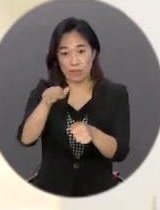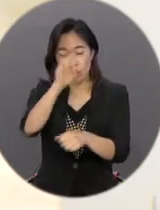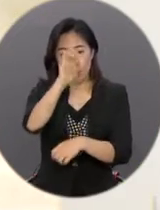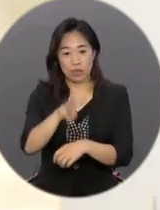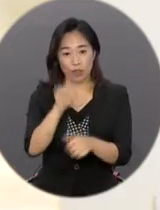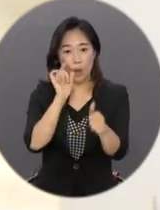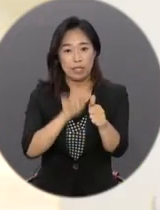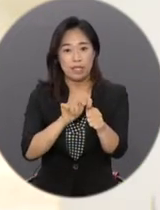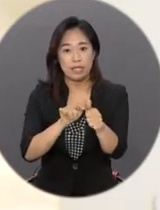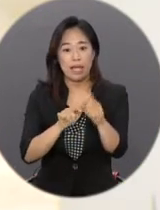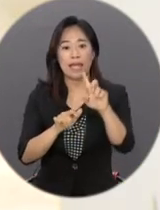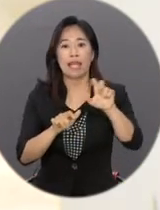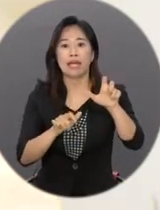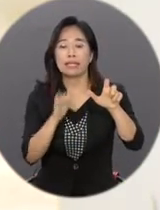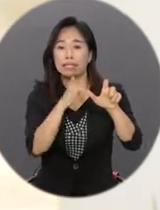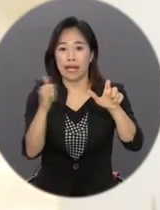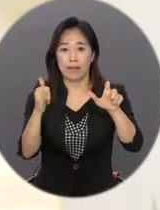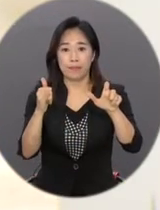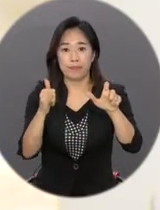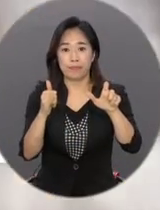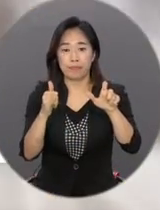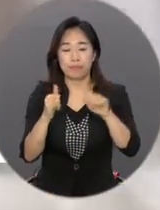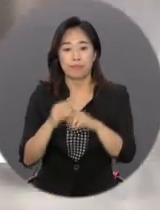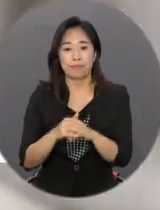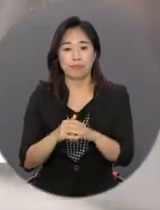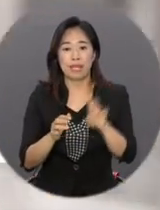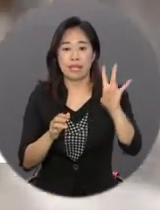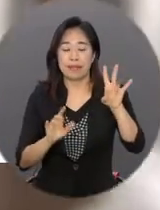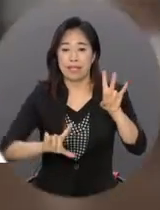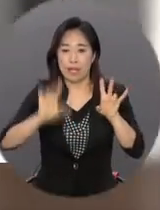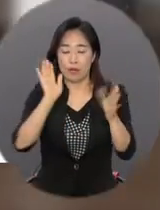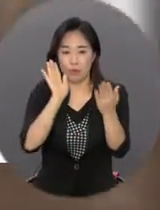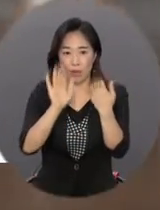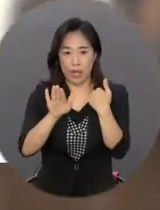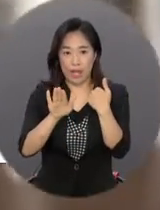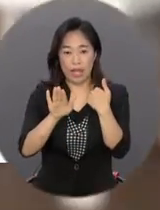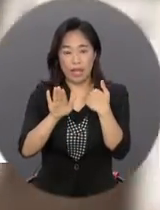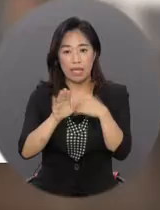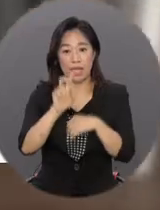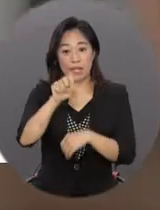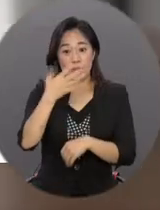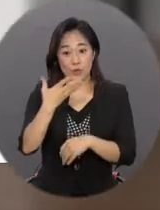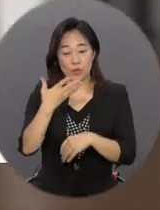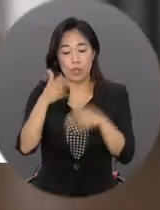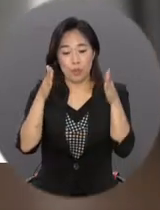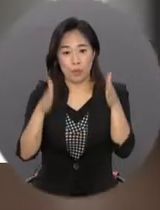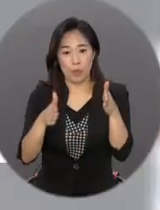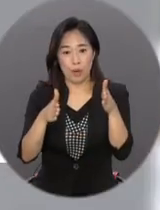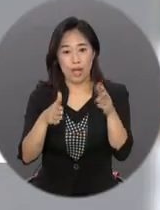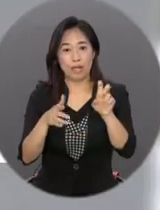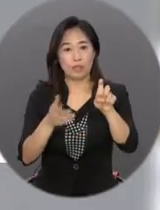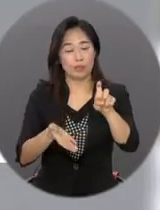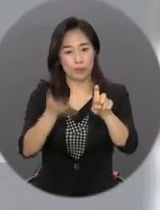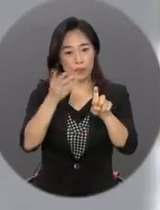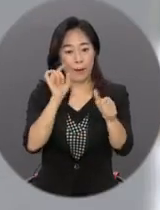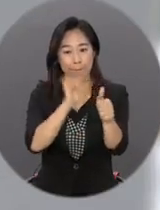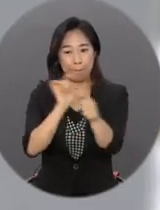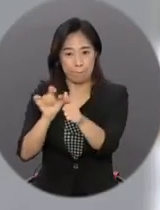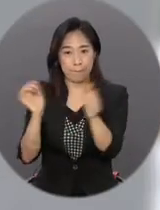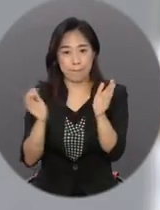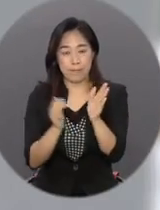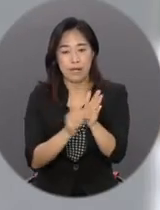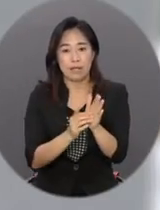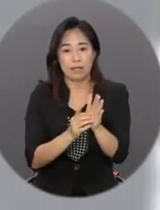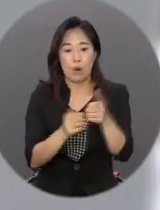광주의 확진자는 15명. 지난달 24일 이후 29일째 두 자릿수 확진입니다. 백신